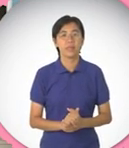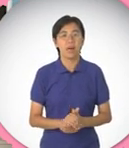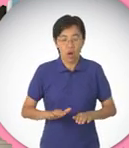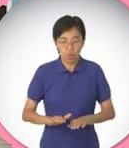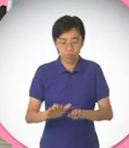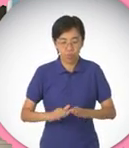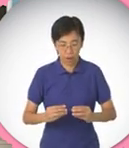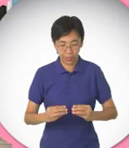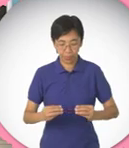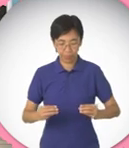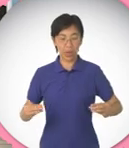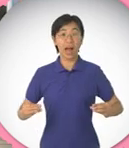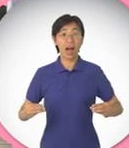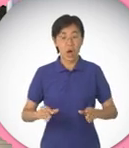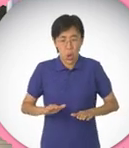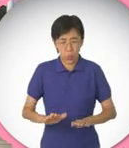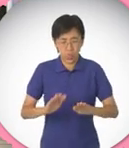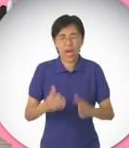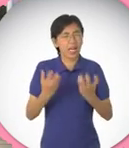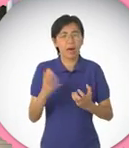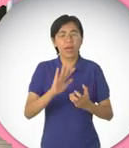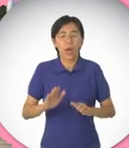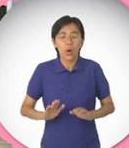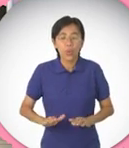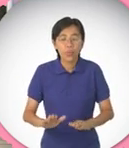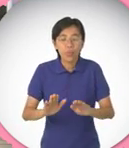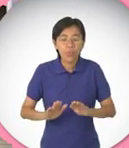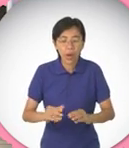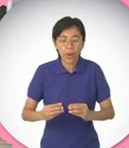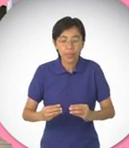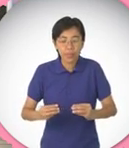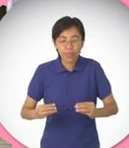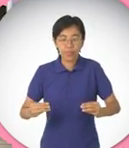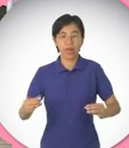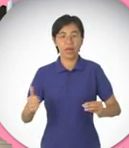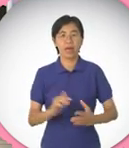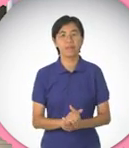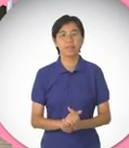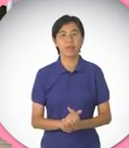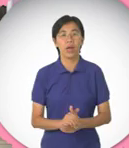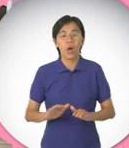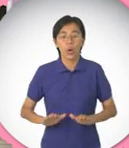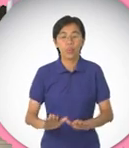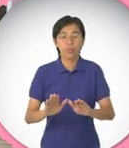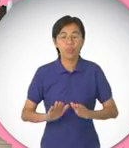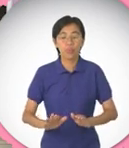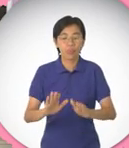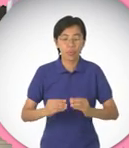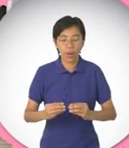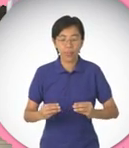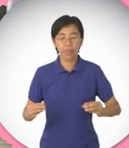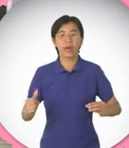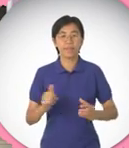แรงคืออย่ากดแล้วทึงแรงๆอย่างเงี้ยนะคะให้เขาค่อยๆขยายเขาจะเนียนกว่า คือถ้าแป้งหมักได้ที่มันจะไม่คืนตัวกลับเข้ามา ค่ะหรือว่าคืน